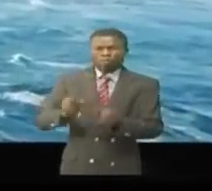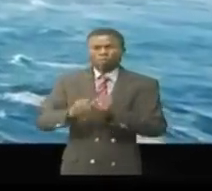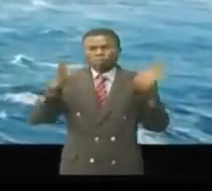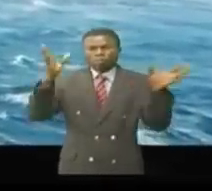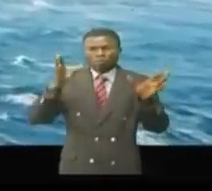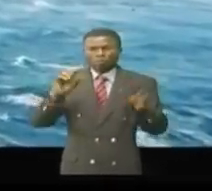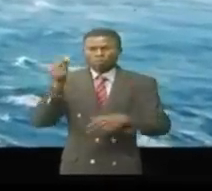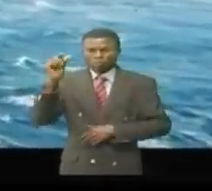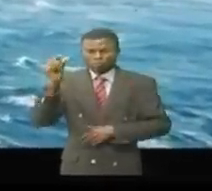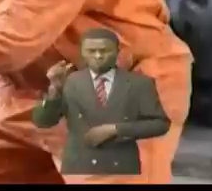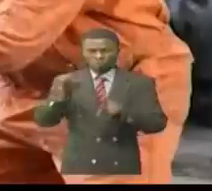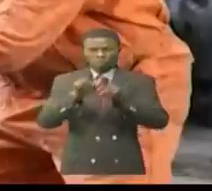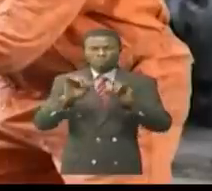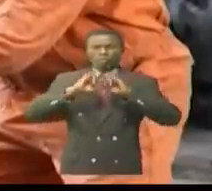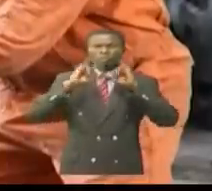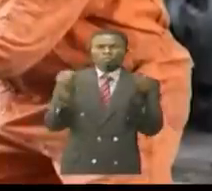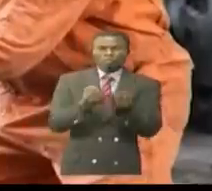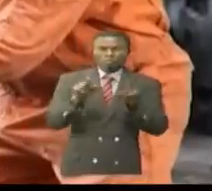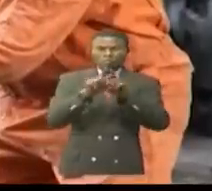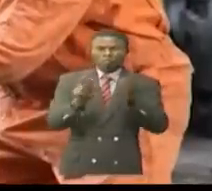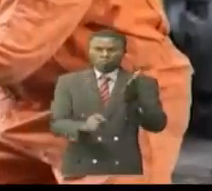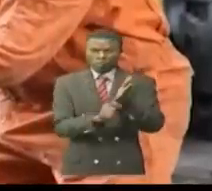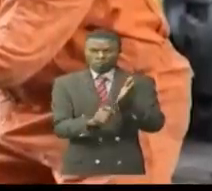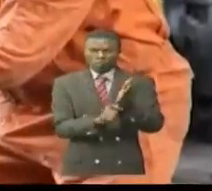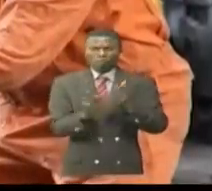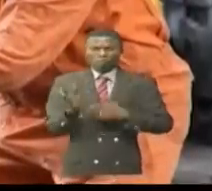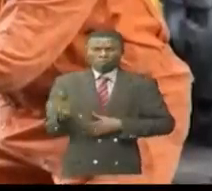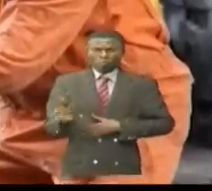des mines, industrie et technologique.